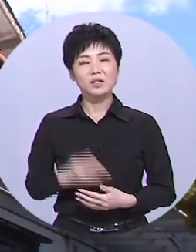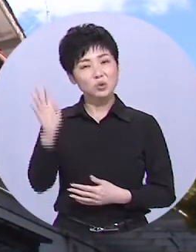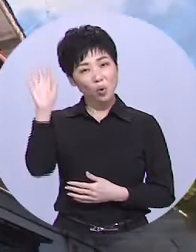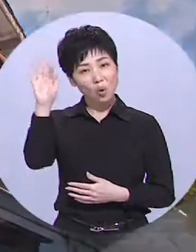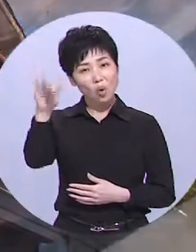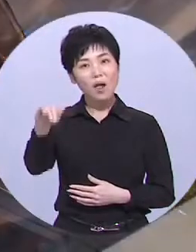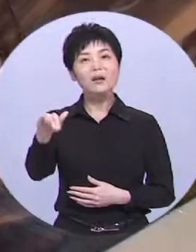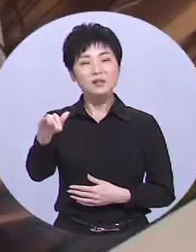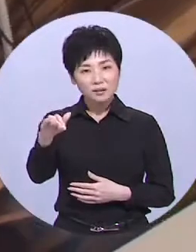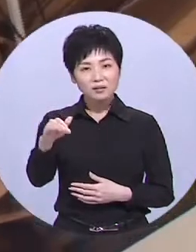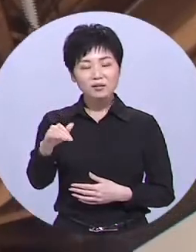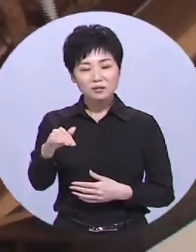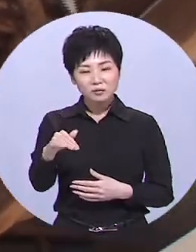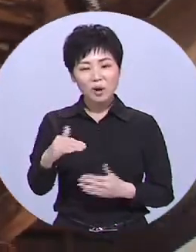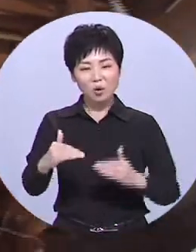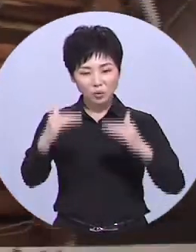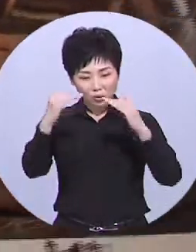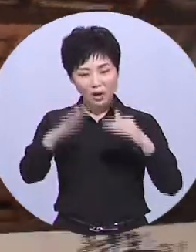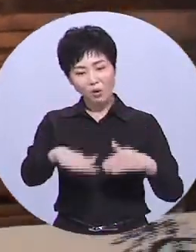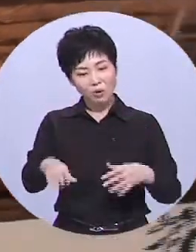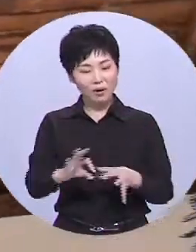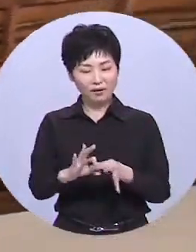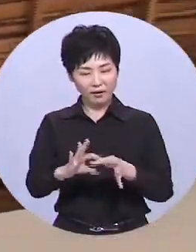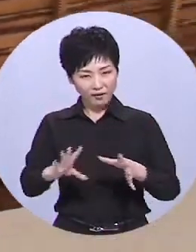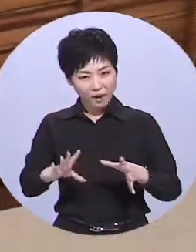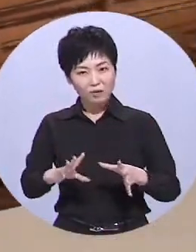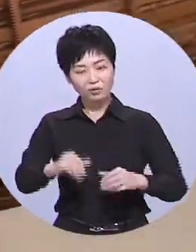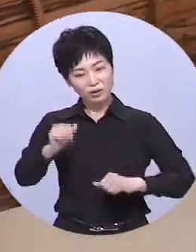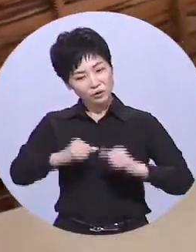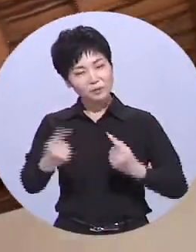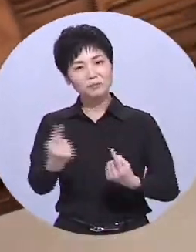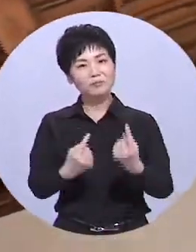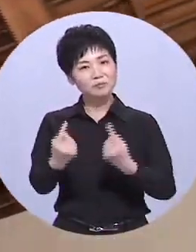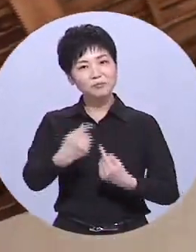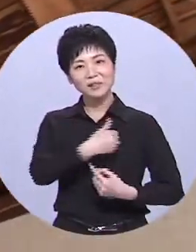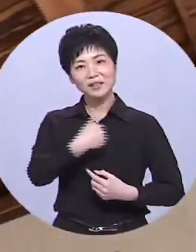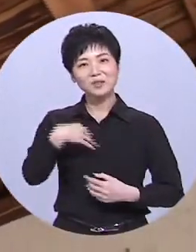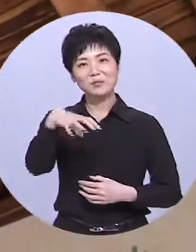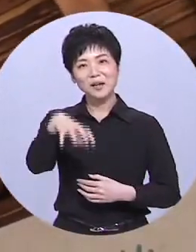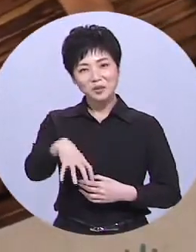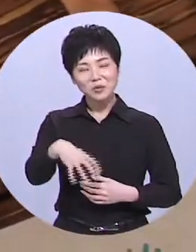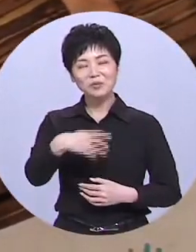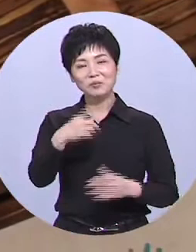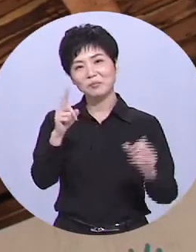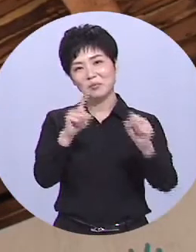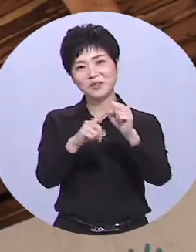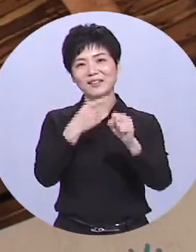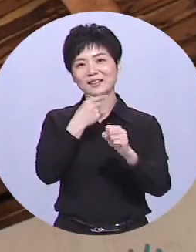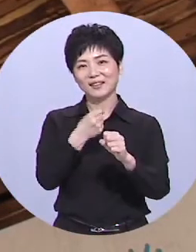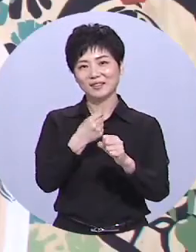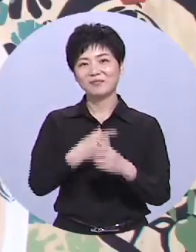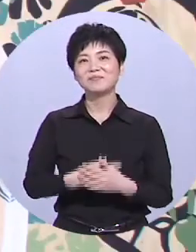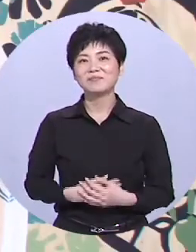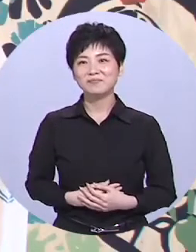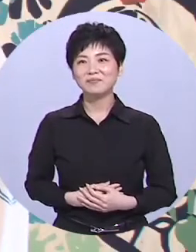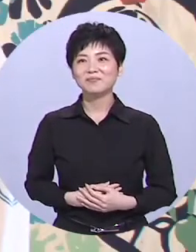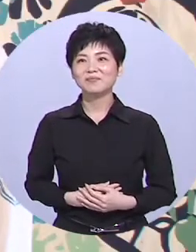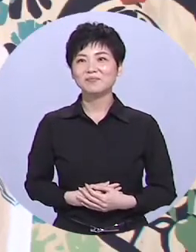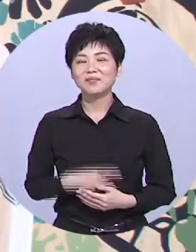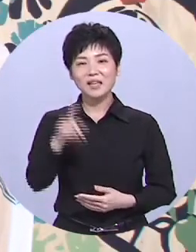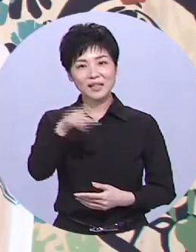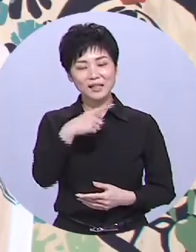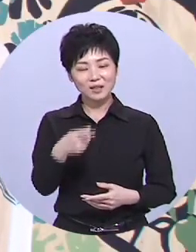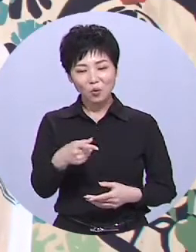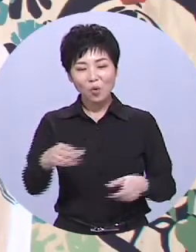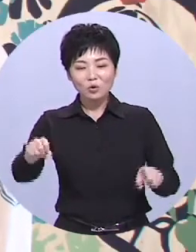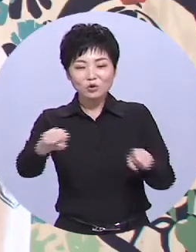ですね、近所の方が大人も子どもも自由に立ち寄れるような、そういう場所にしたいなと思ってですね、オープンスペースといいますか、人と人とつながり